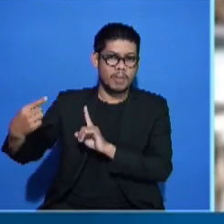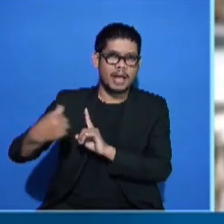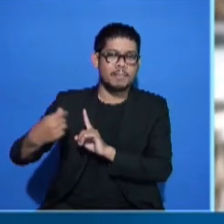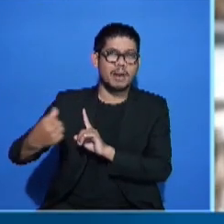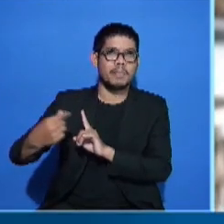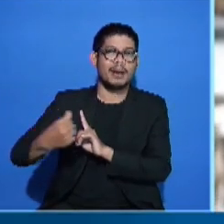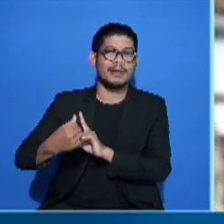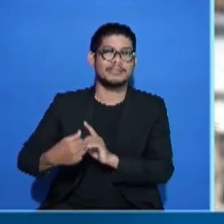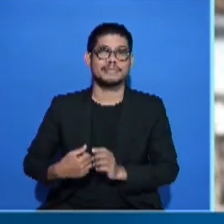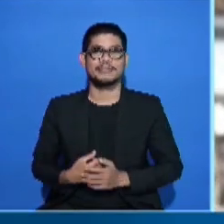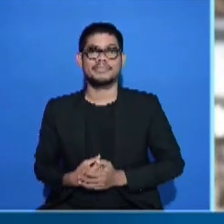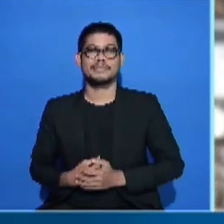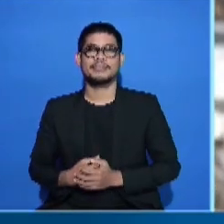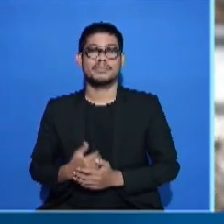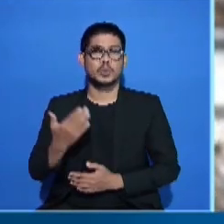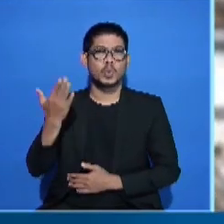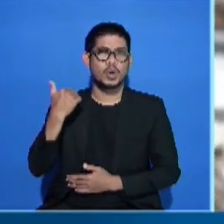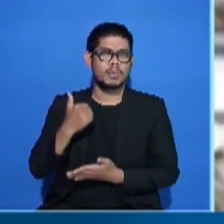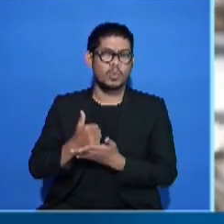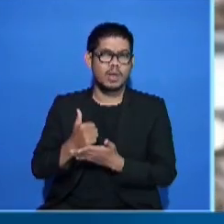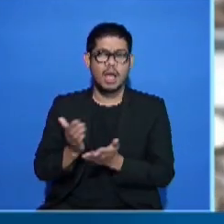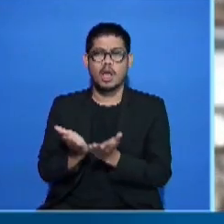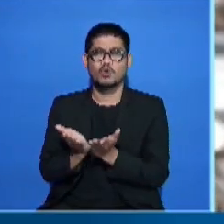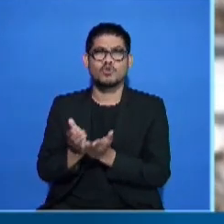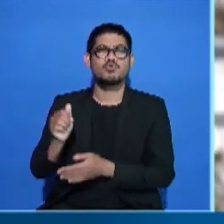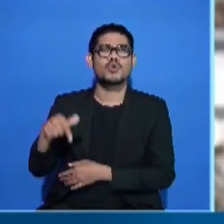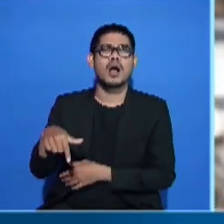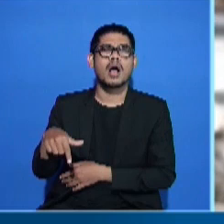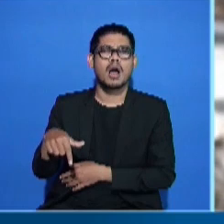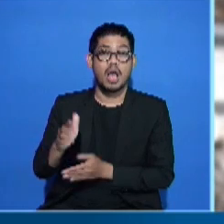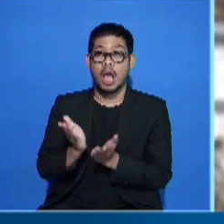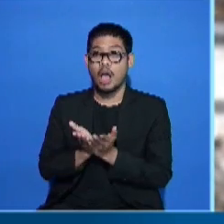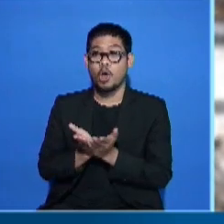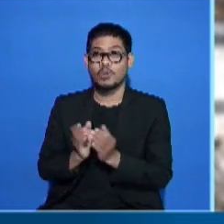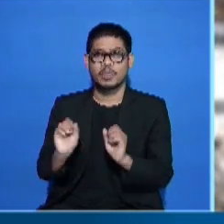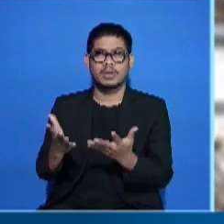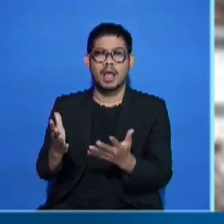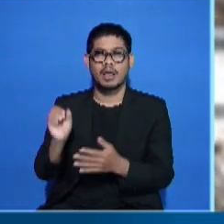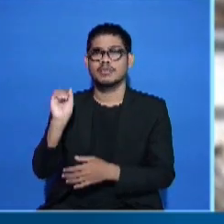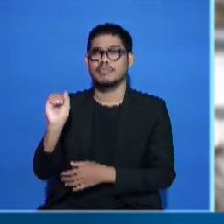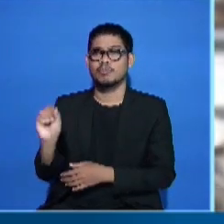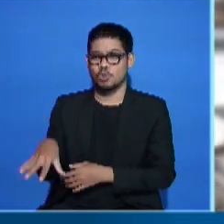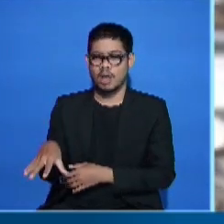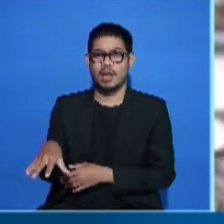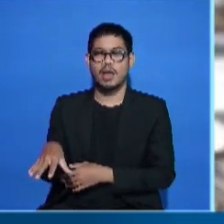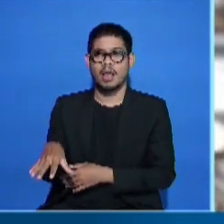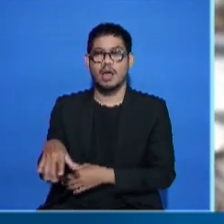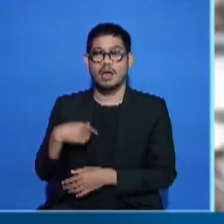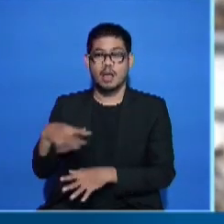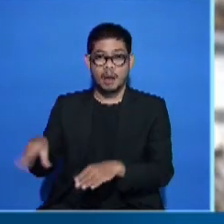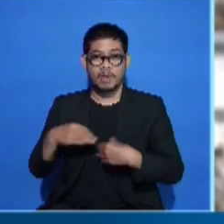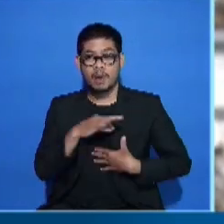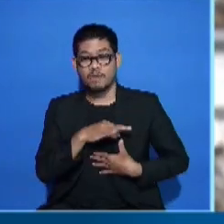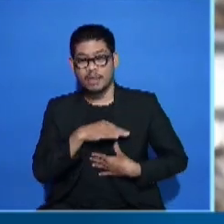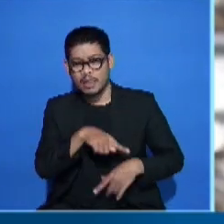dari awalnya dulu murah kayu bakar kan kayu bakar nanti saya manfaatkan saya buat